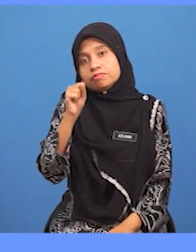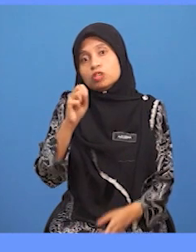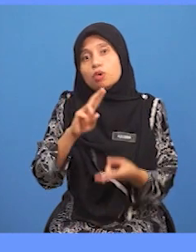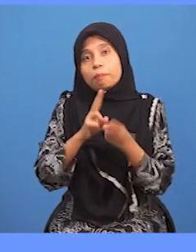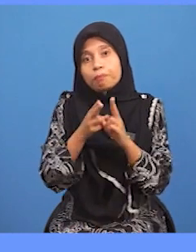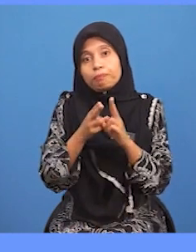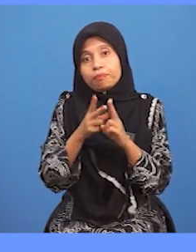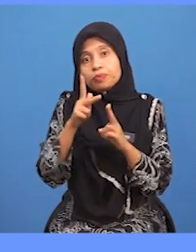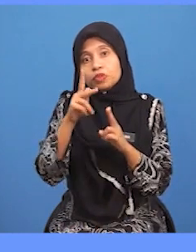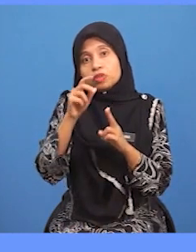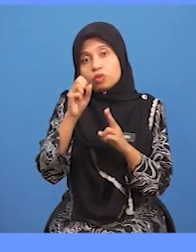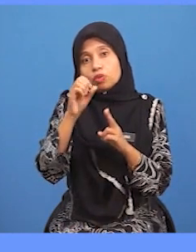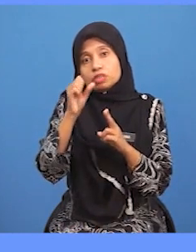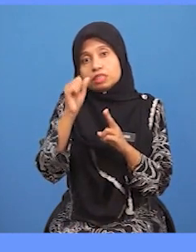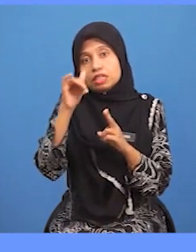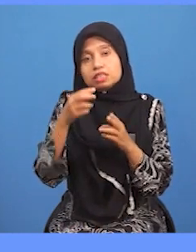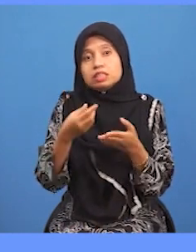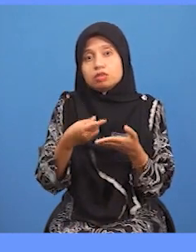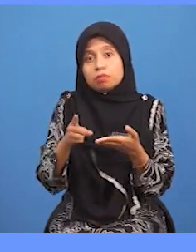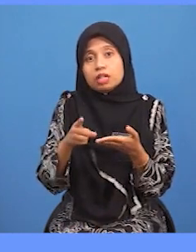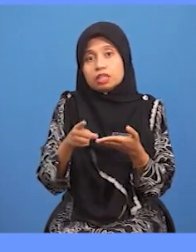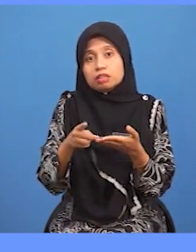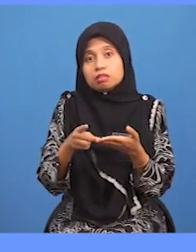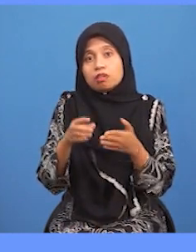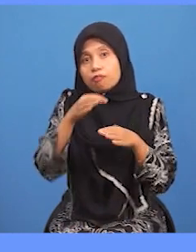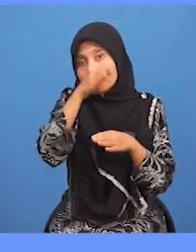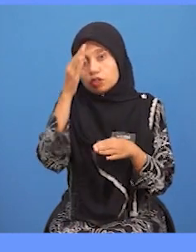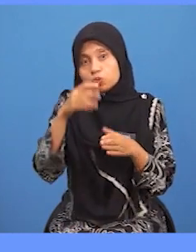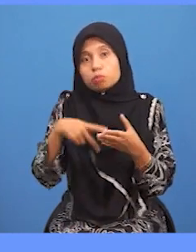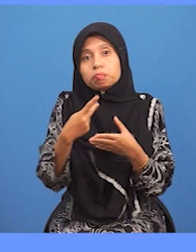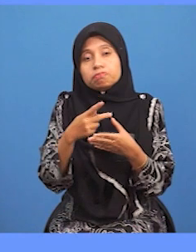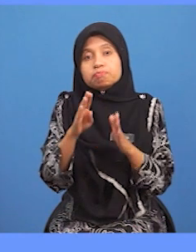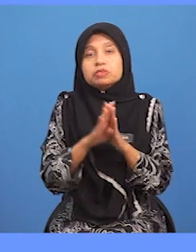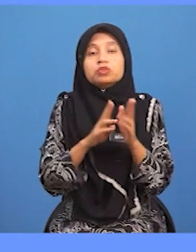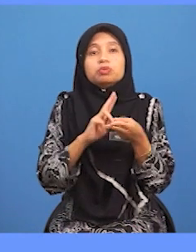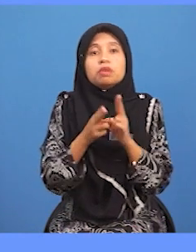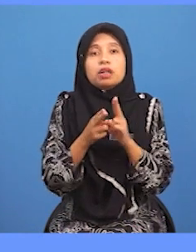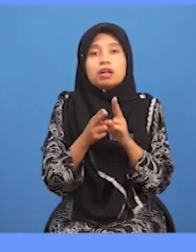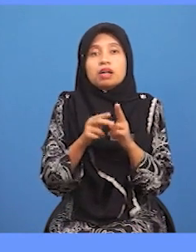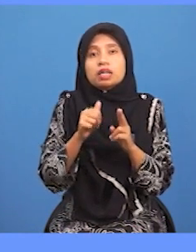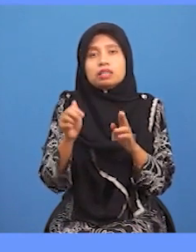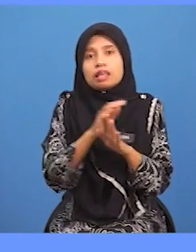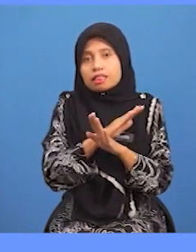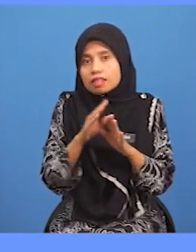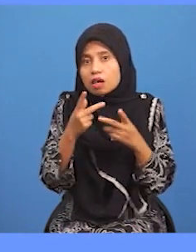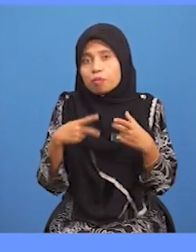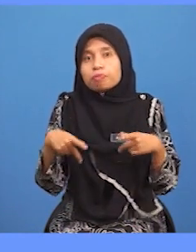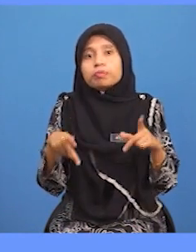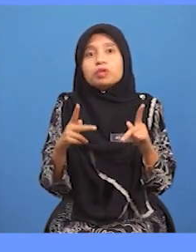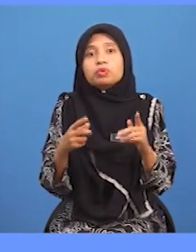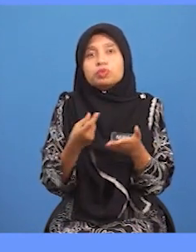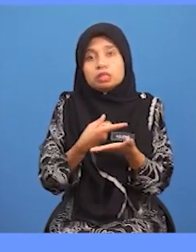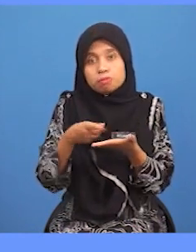ialah kos yang dibayar untuk penggunaan faktor pengeluaran berubah. Ia tidak perlu